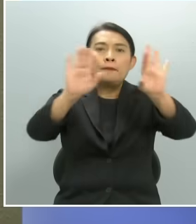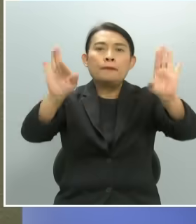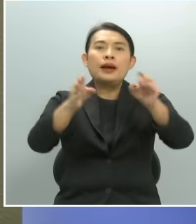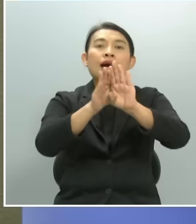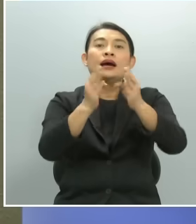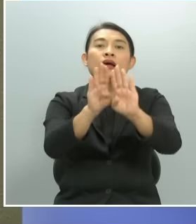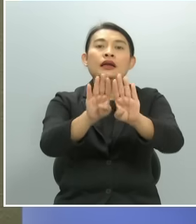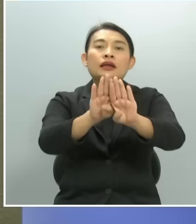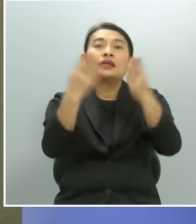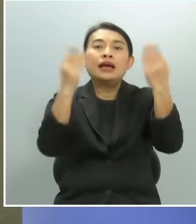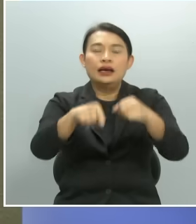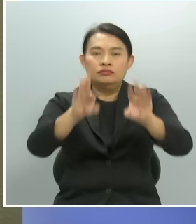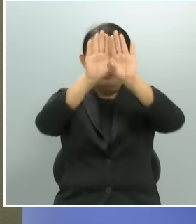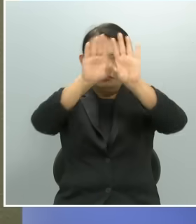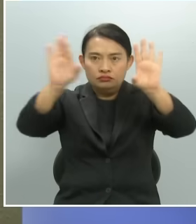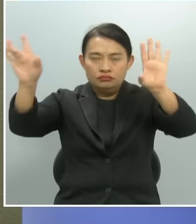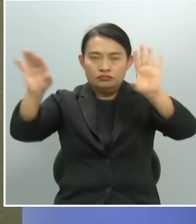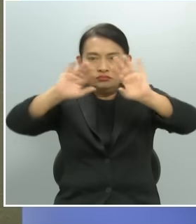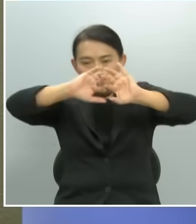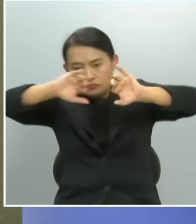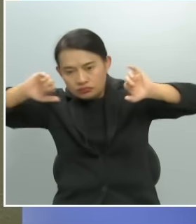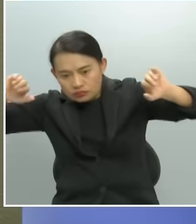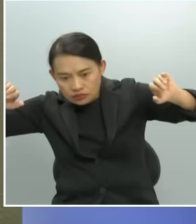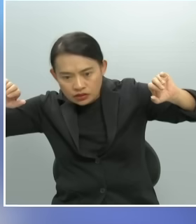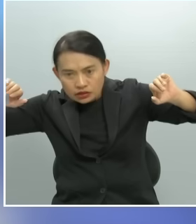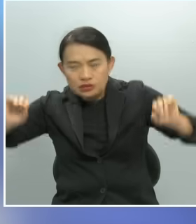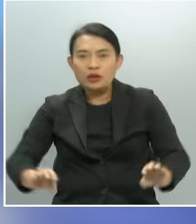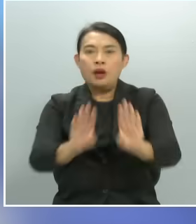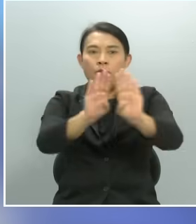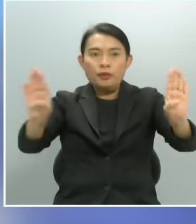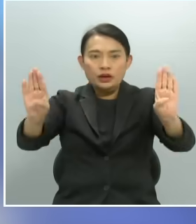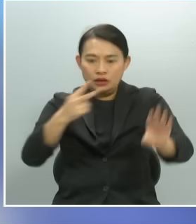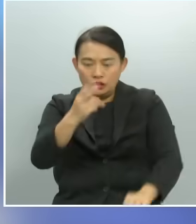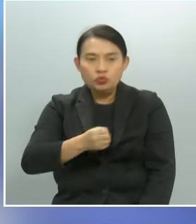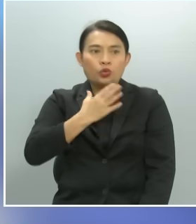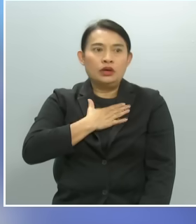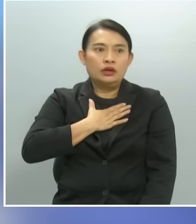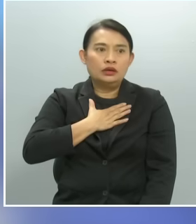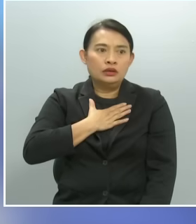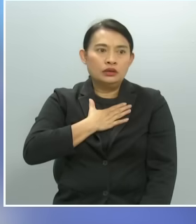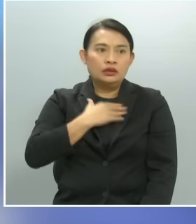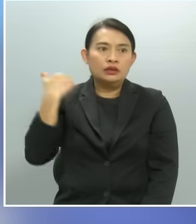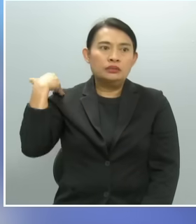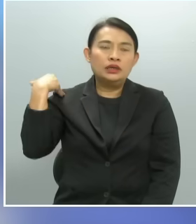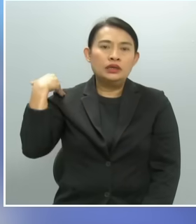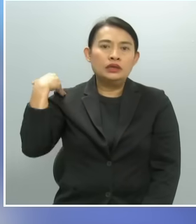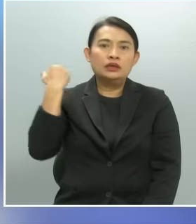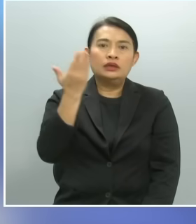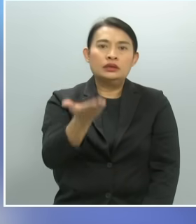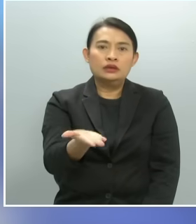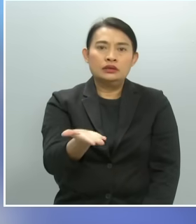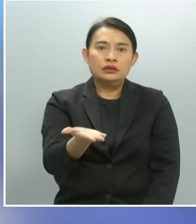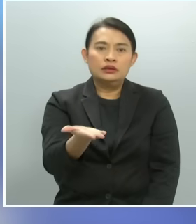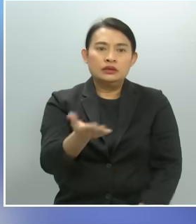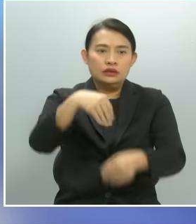รู้สึกสบายใจเปิดให้มันเห็นแสงไฟแสงมันพอเปิดไปยิ่งตกใจก็ไปใหญ่คุณผู้ชมครับมีหนี้อยู่แล้วฮะคุณผู้ชมครับศาลพระ